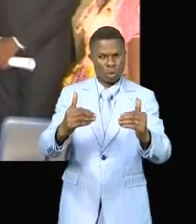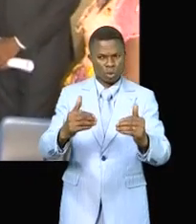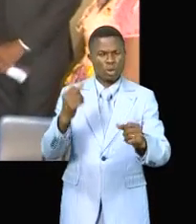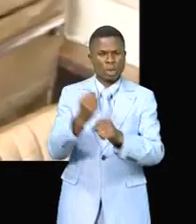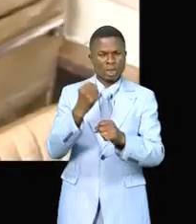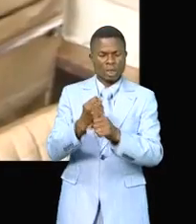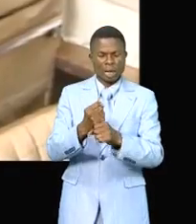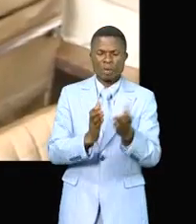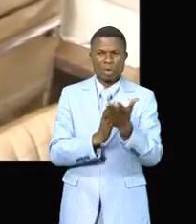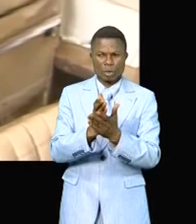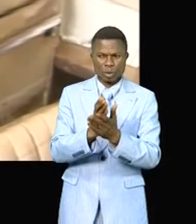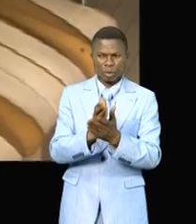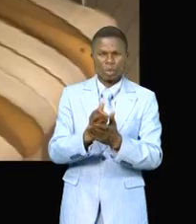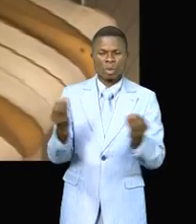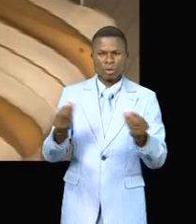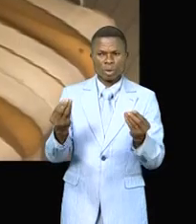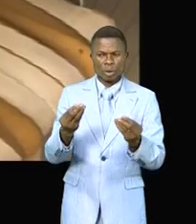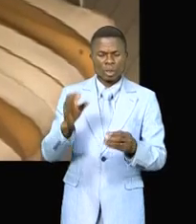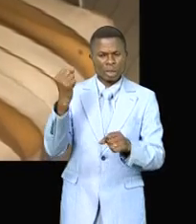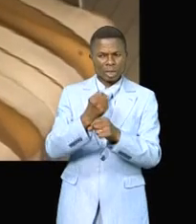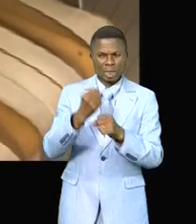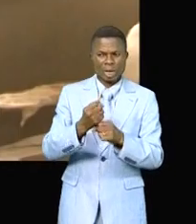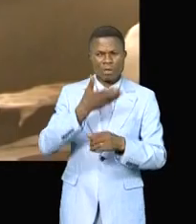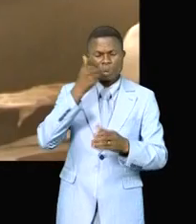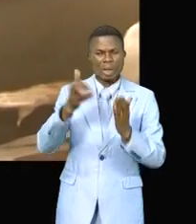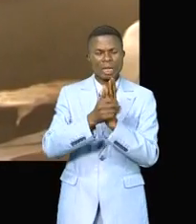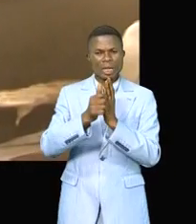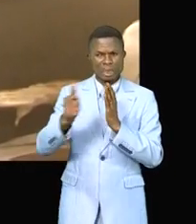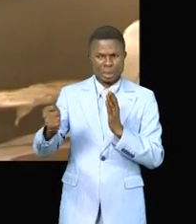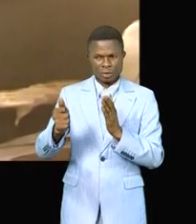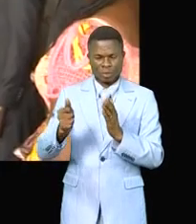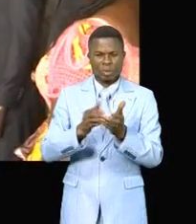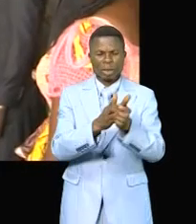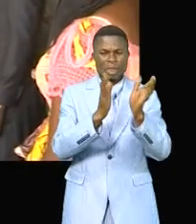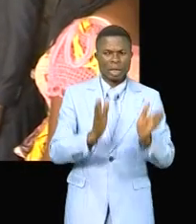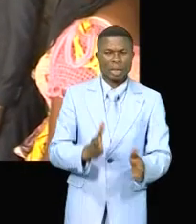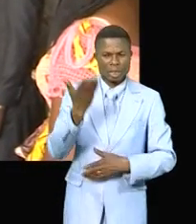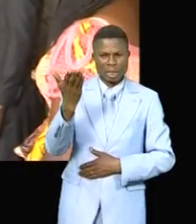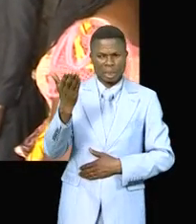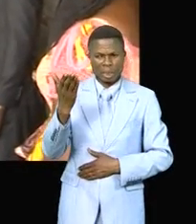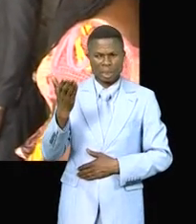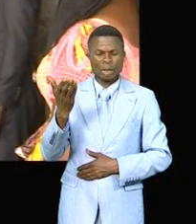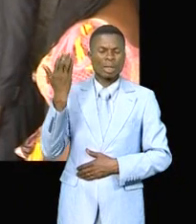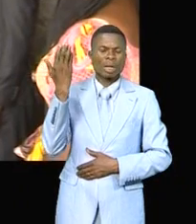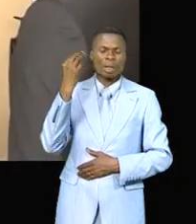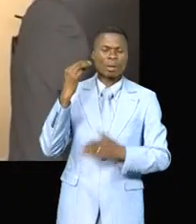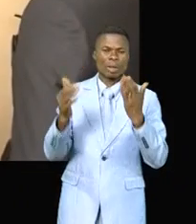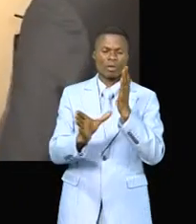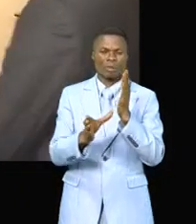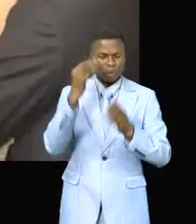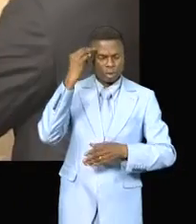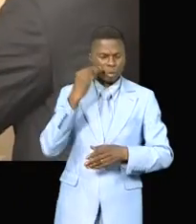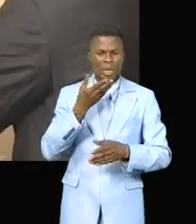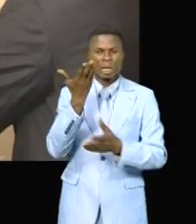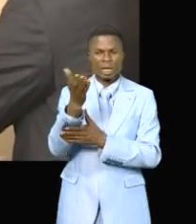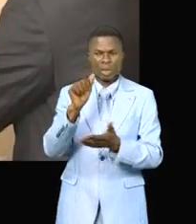bon aloi pour armer les troupes en vue d'un travail de qualité. A tout dire, le leadership qu'incarne les tickets Christophe Lutundula Apala et Samir